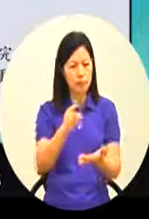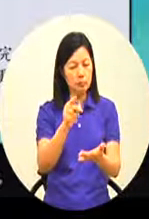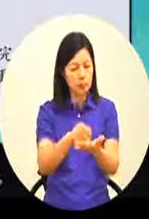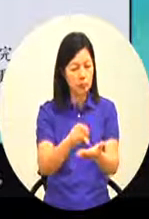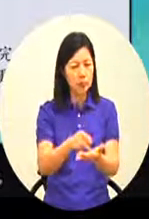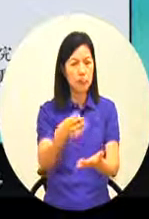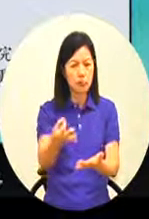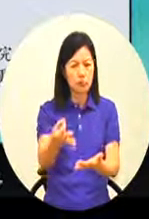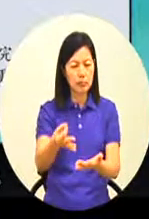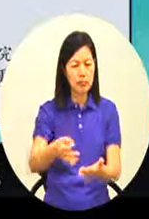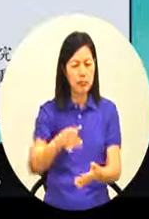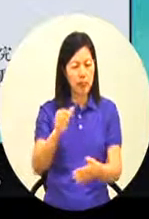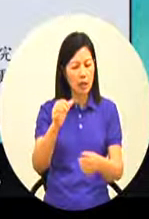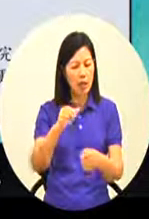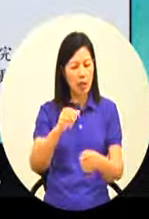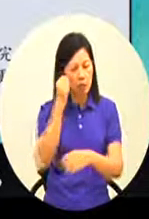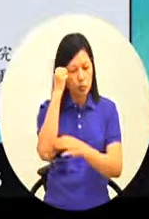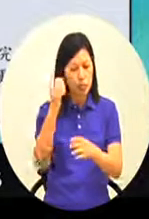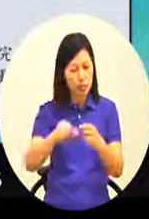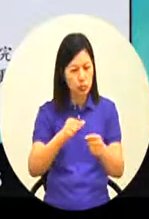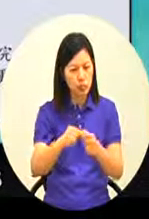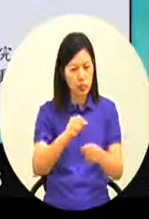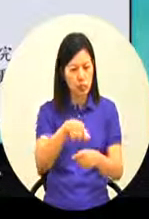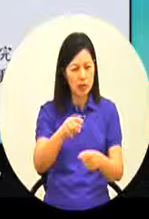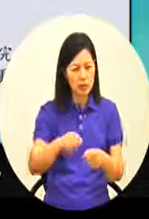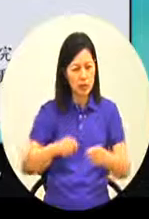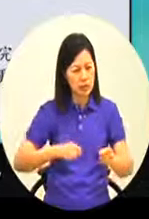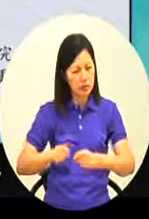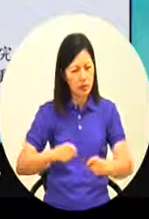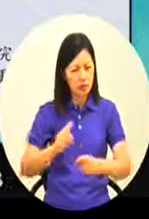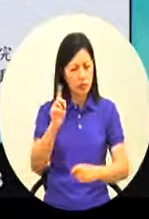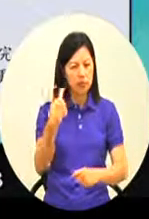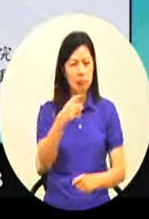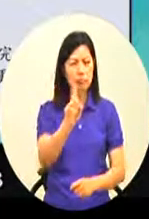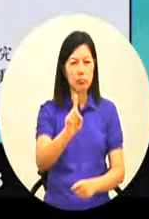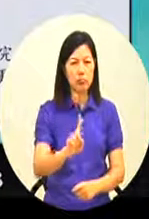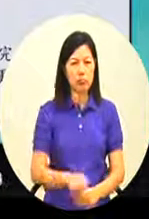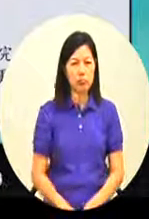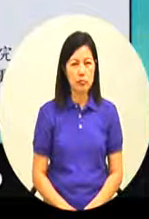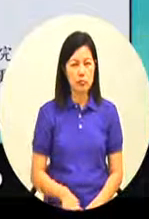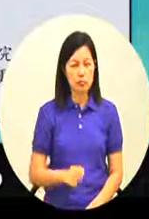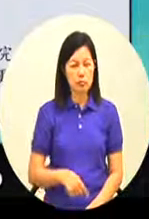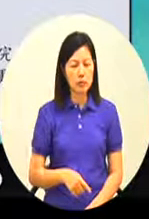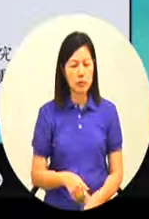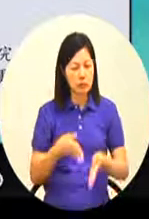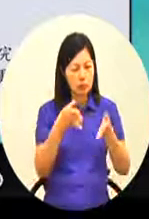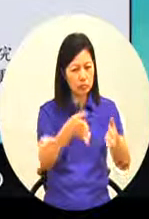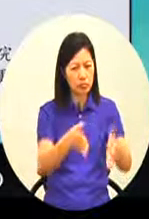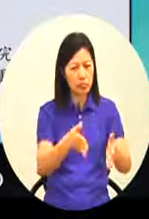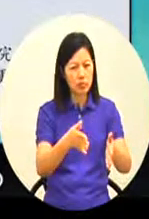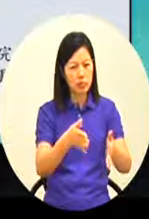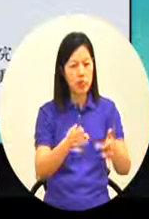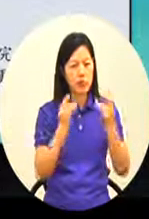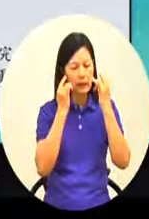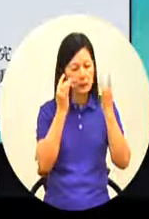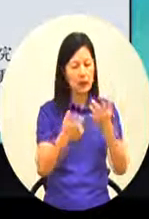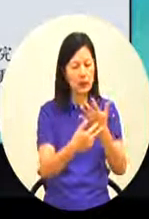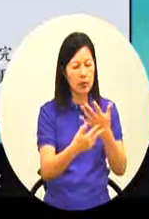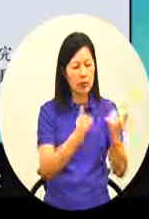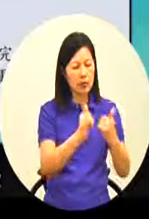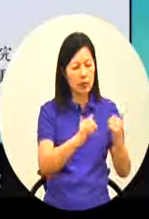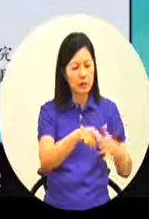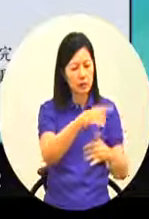然后只可以住5年，你这样子设定是怎么来的？你根本没有站在他们新草衙人的立场，难怪他的